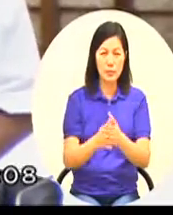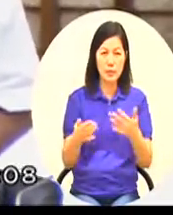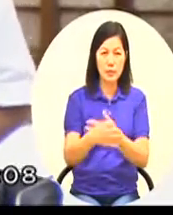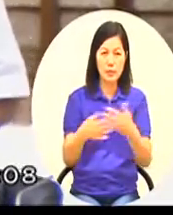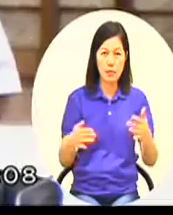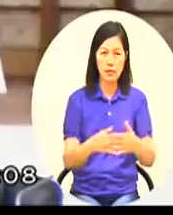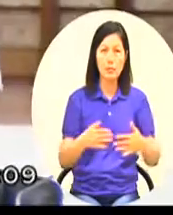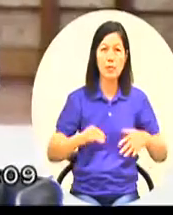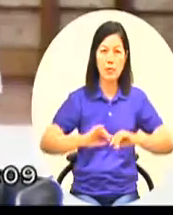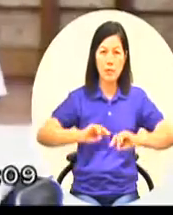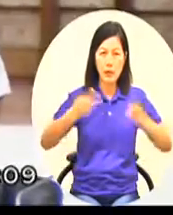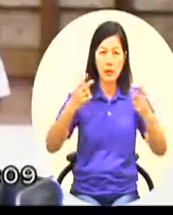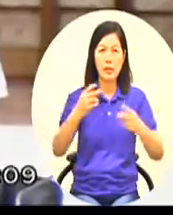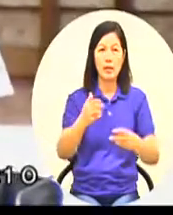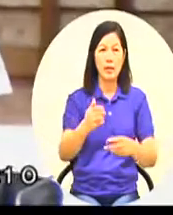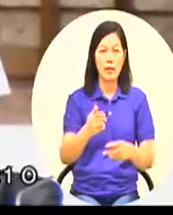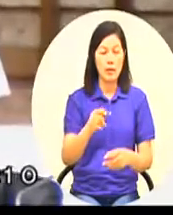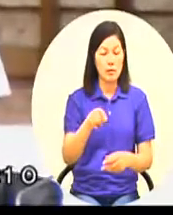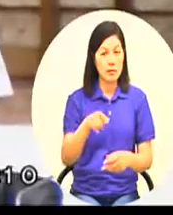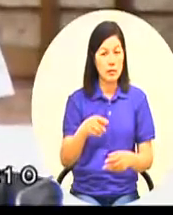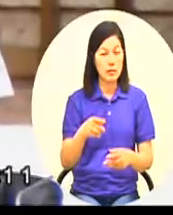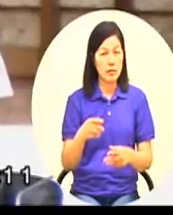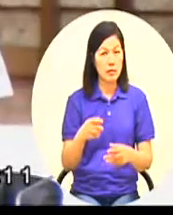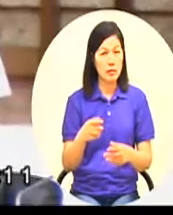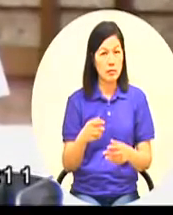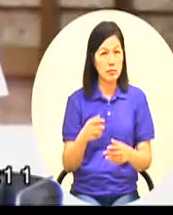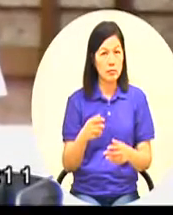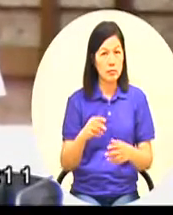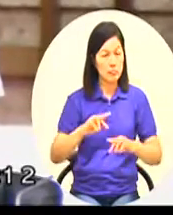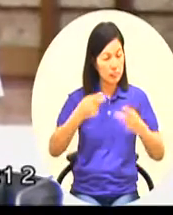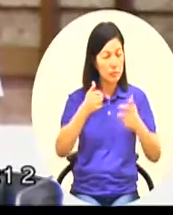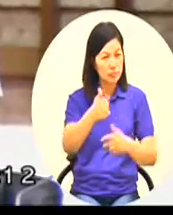有相对的这个正比吗？